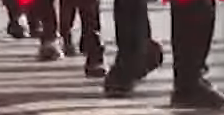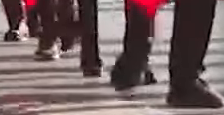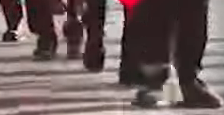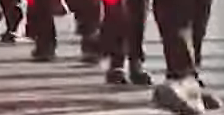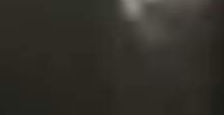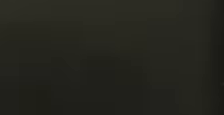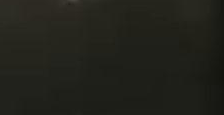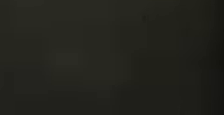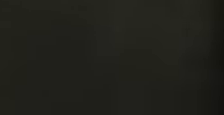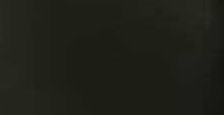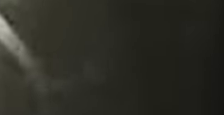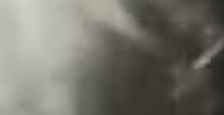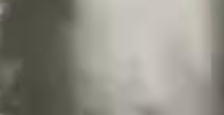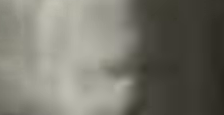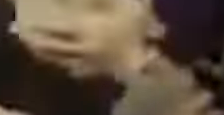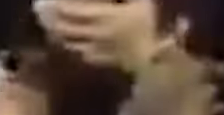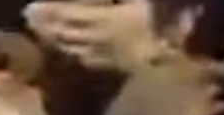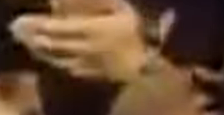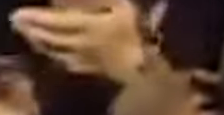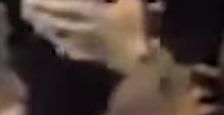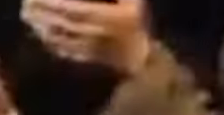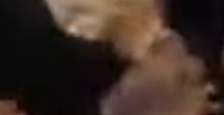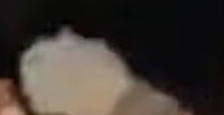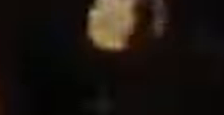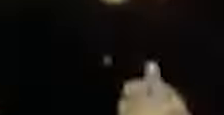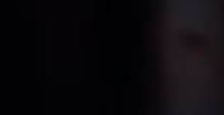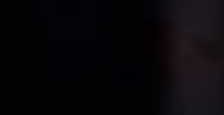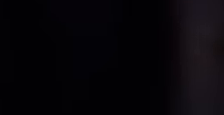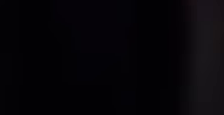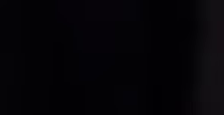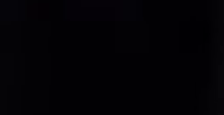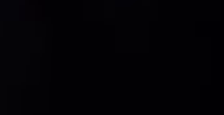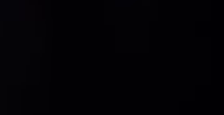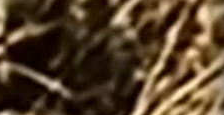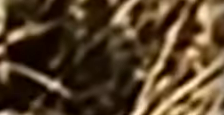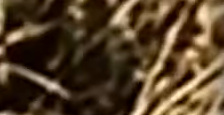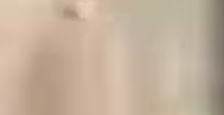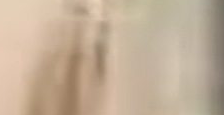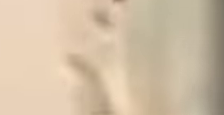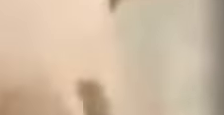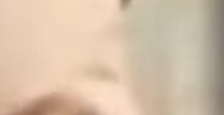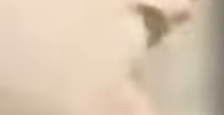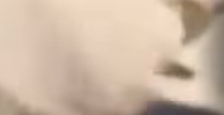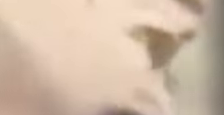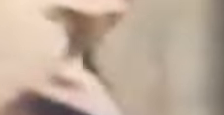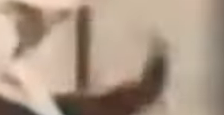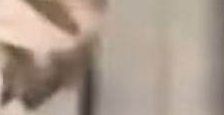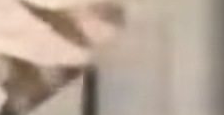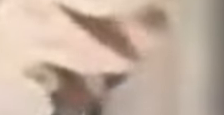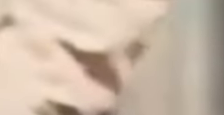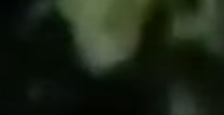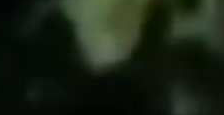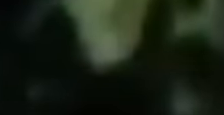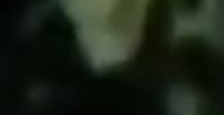yaşıyor. Yürüyoruz arkadaşlar. İçimde bir telaş var. Kutlu gün bizim.